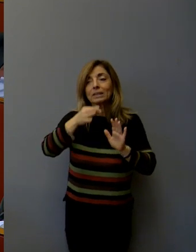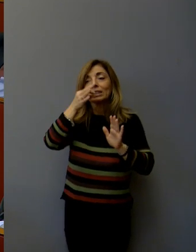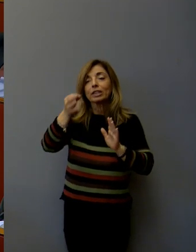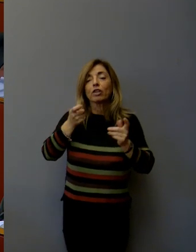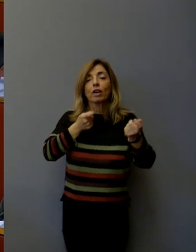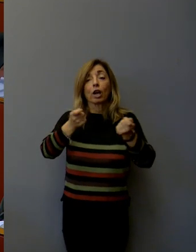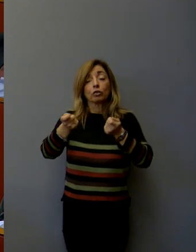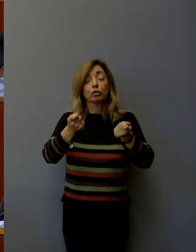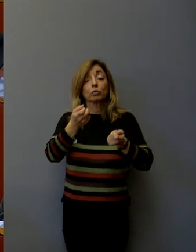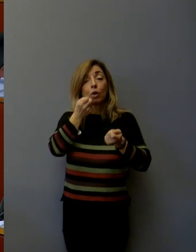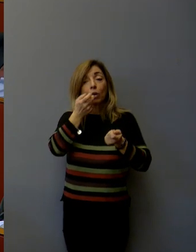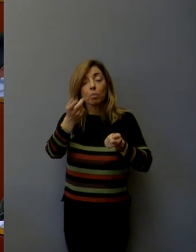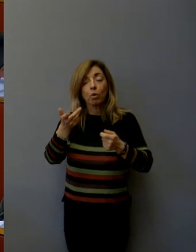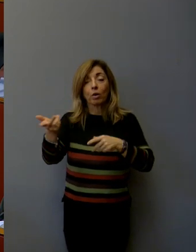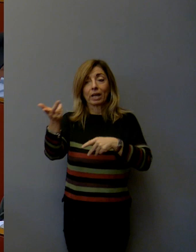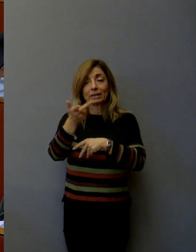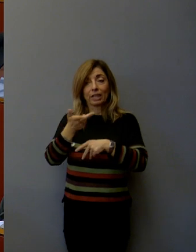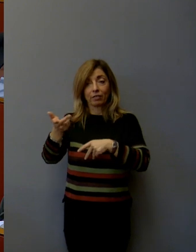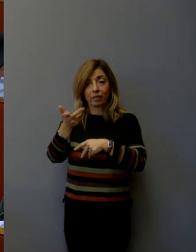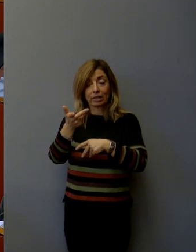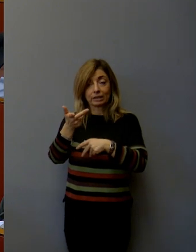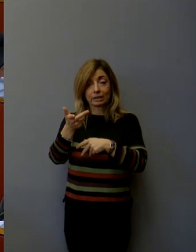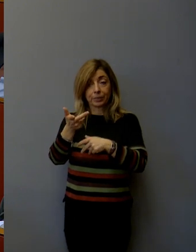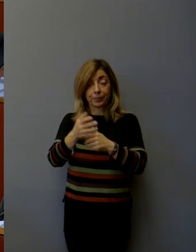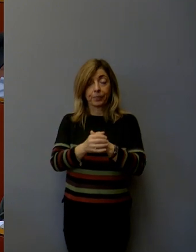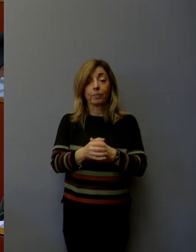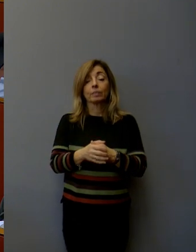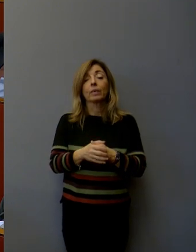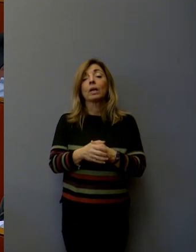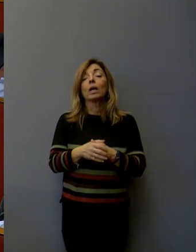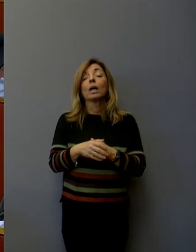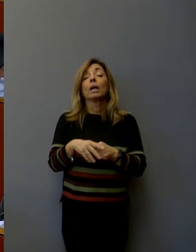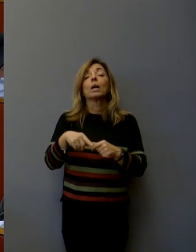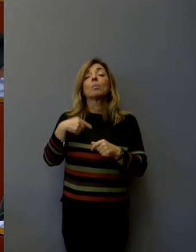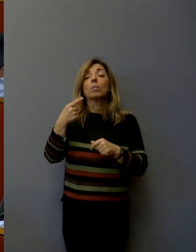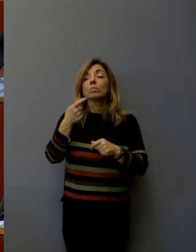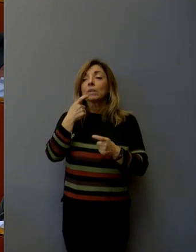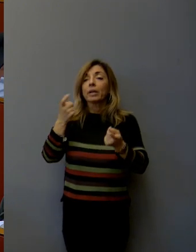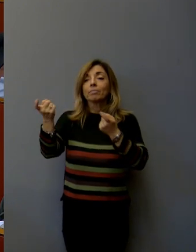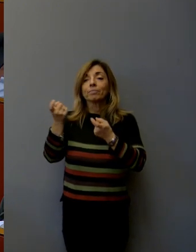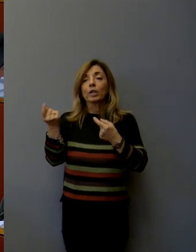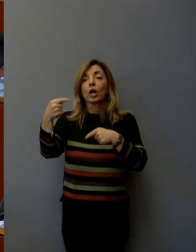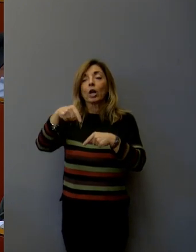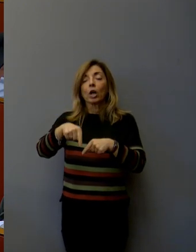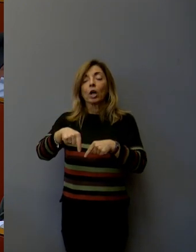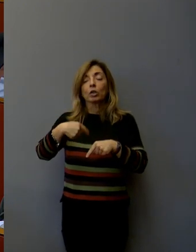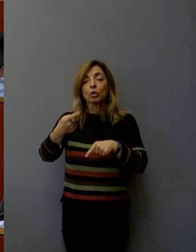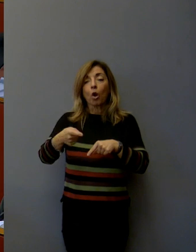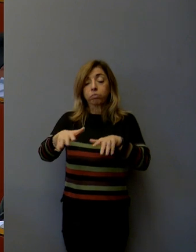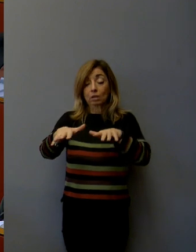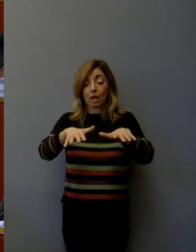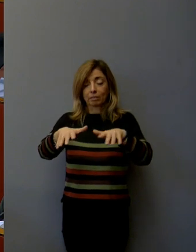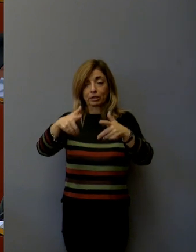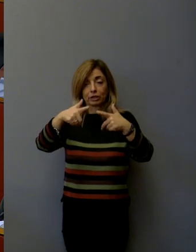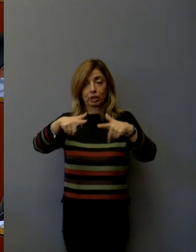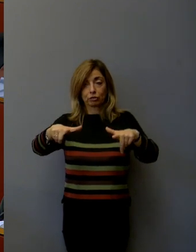in termini di occupazione degli spazi di città a chi arriverà dopo ed è a chiedersi se l'attuale organizzazione degli